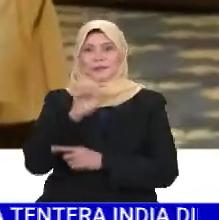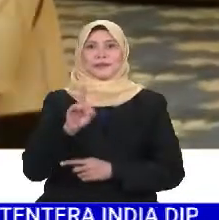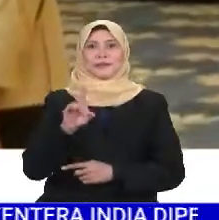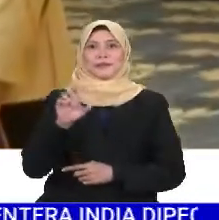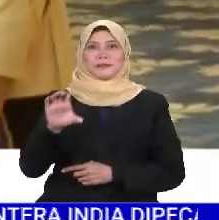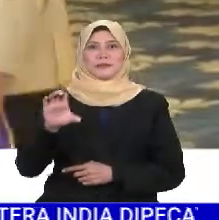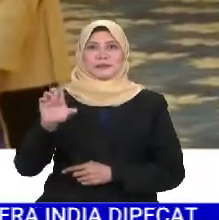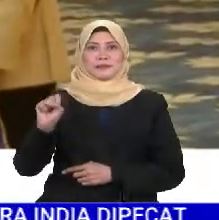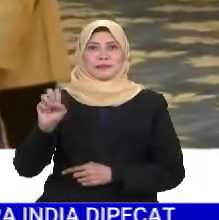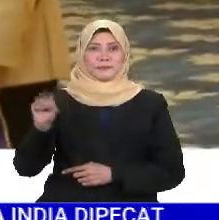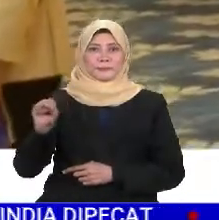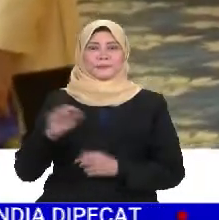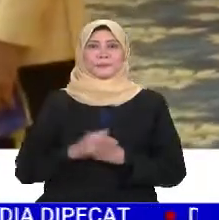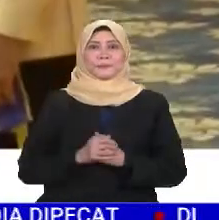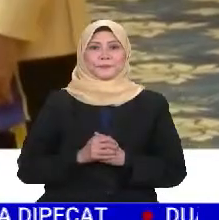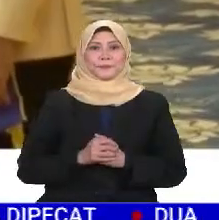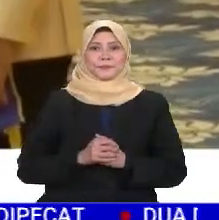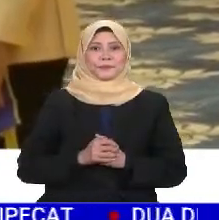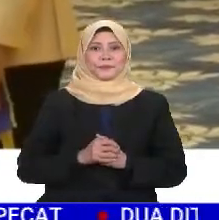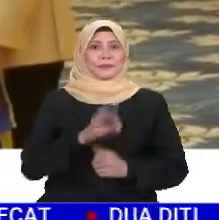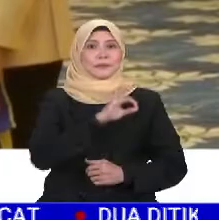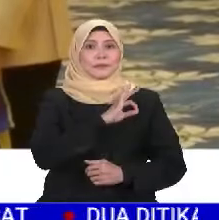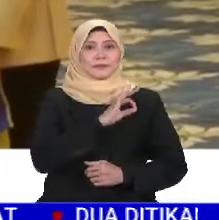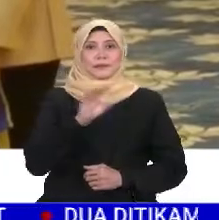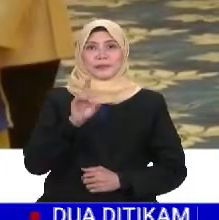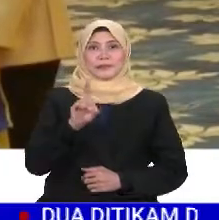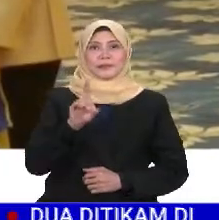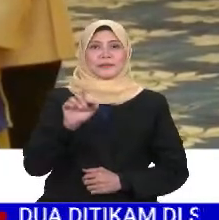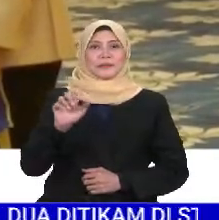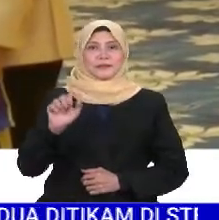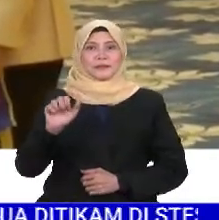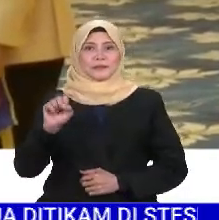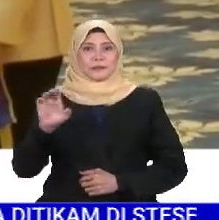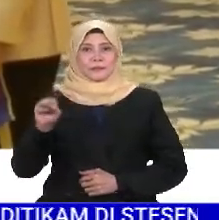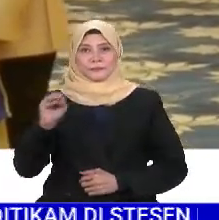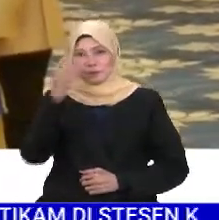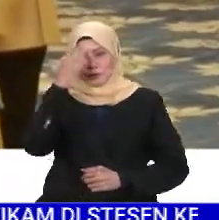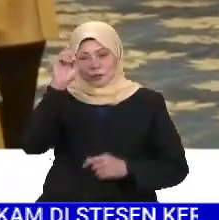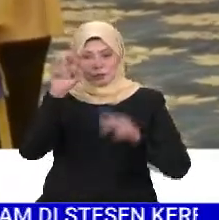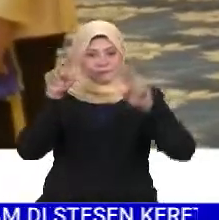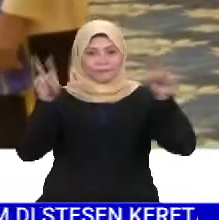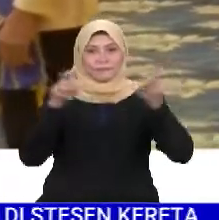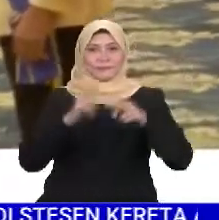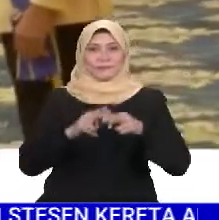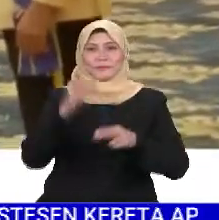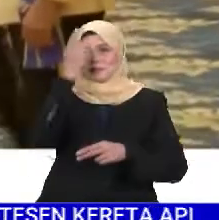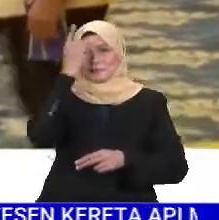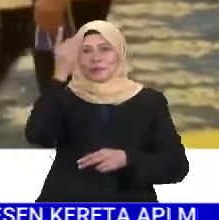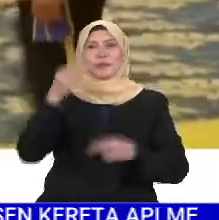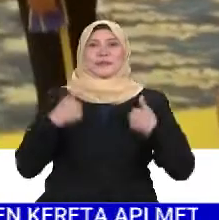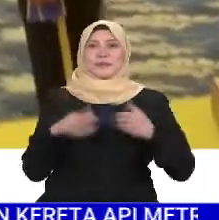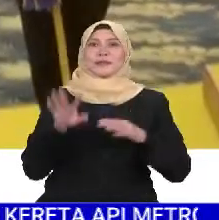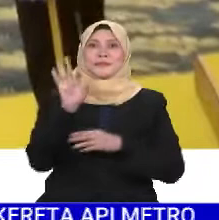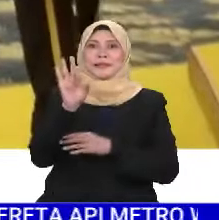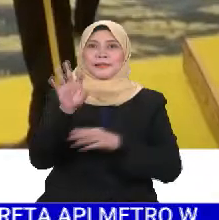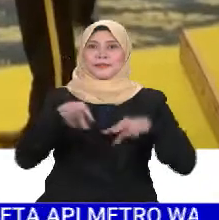dcsm bagi darjah Mulia seri Melaka dmsm yang membawa gelaran Datuk pula seramai sembilan penerima